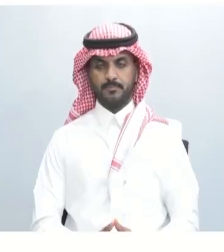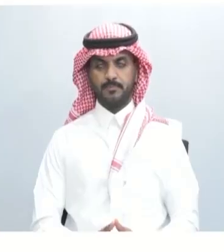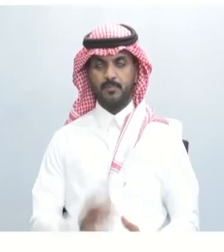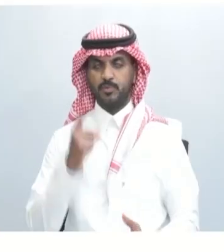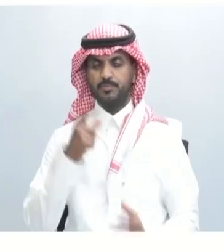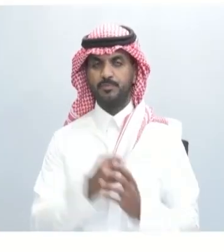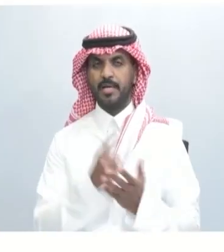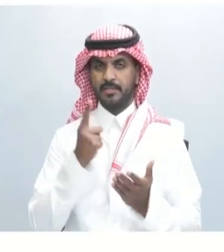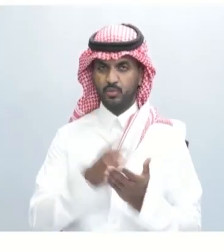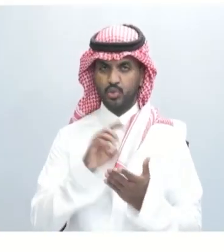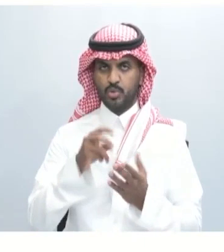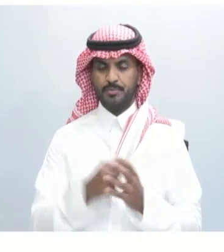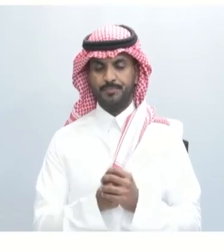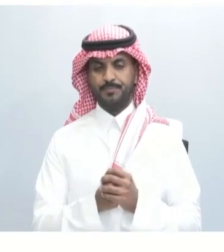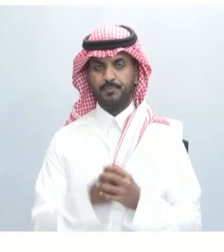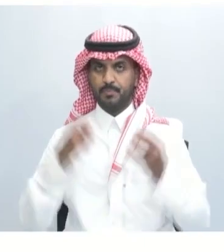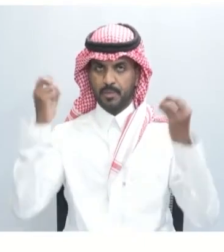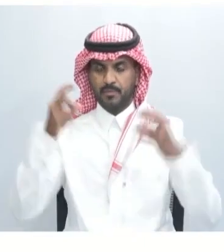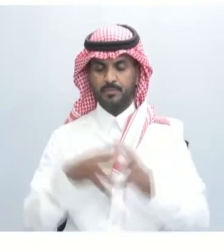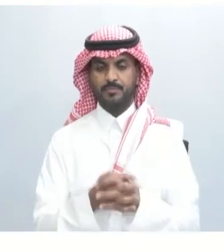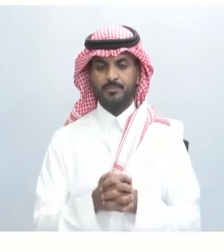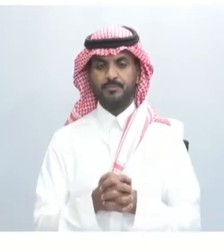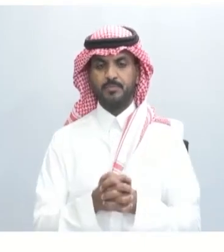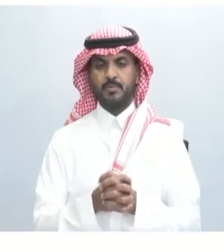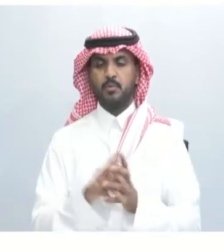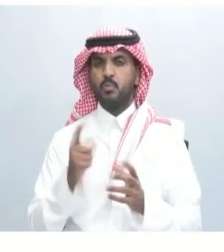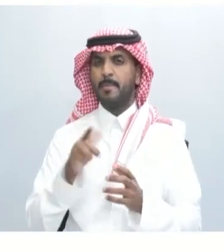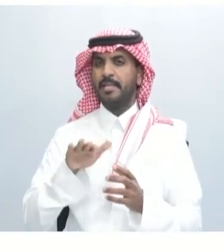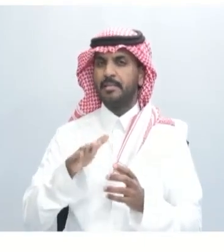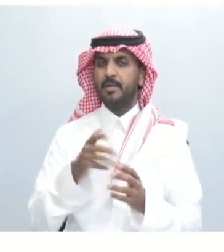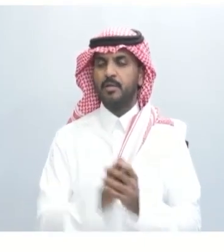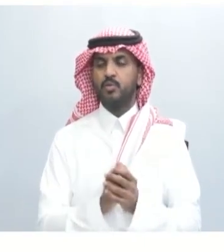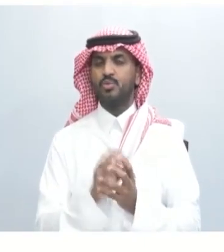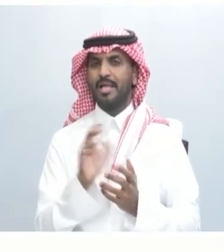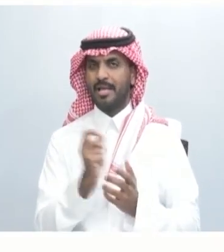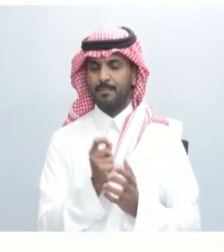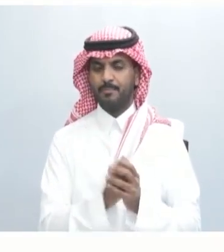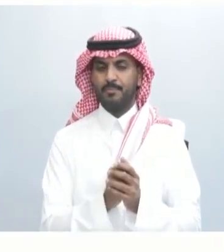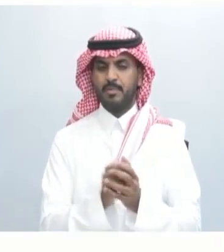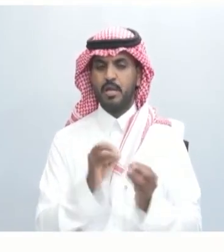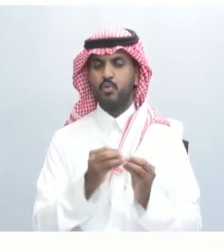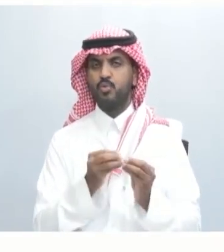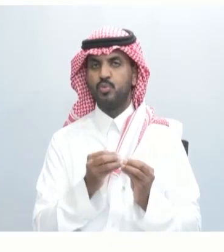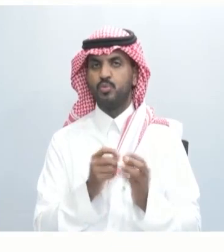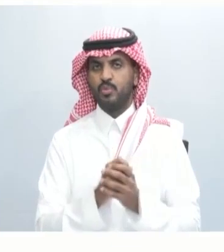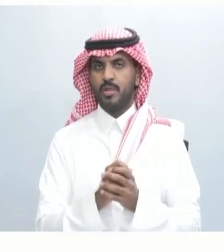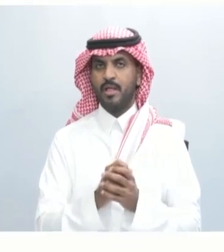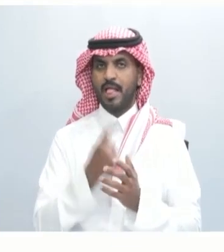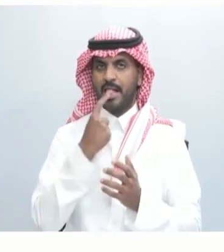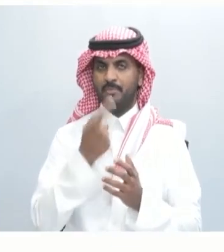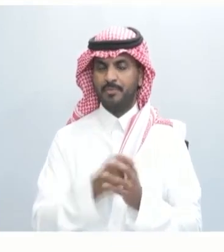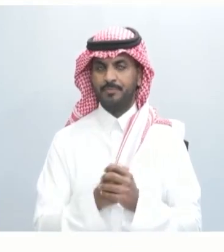هاي مبدعين حددته الاجابه بارك الله فيكم اذا فما احتمال ان يكون هذا القلم لونه احمر